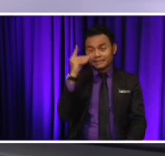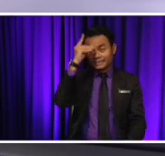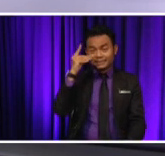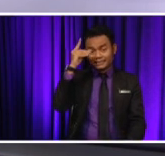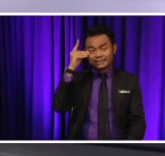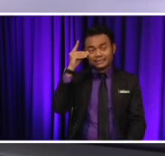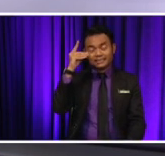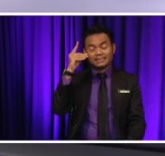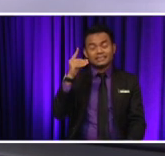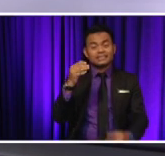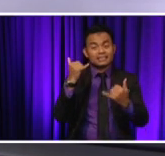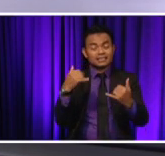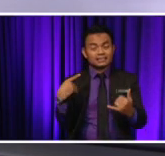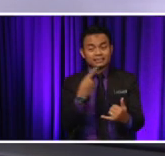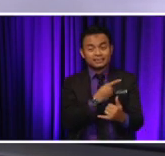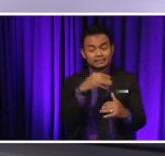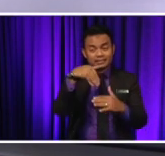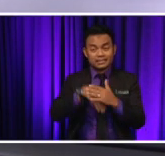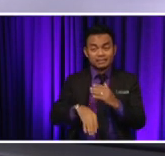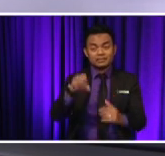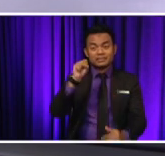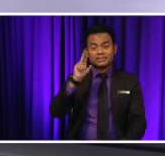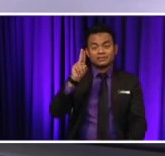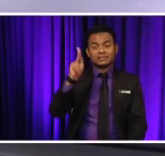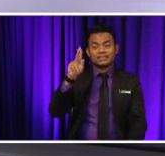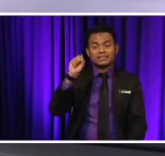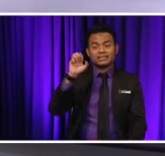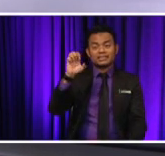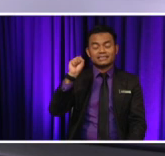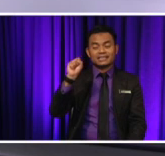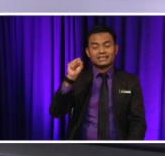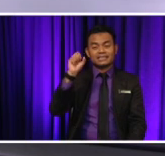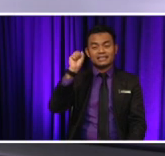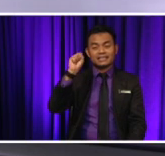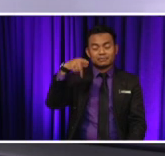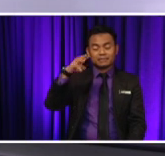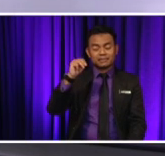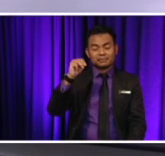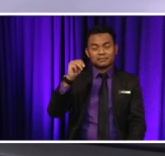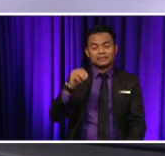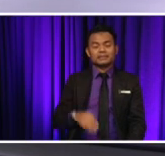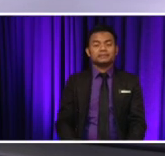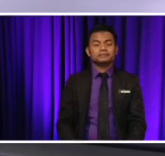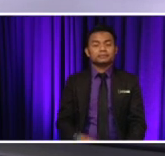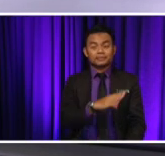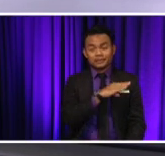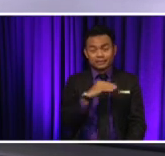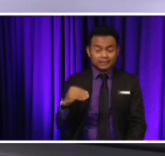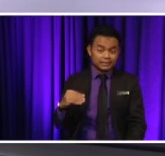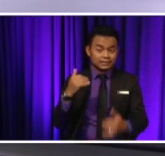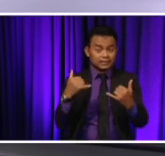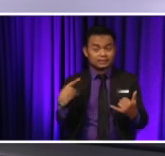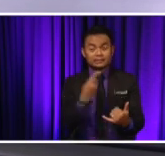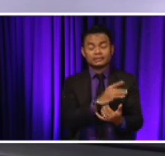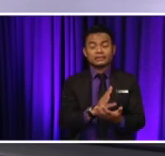sukses SPM dan mata pelajaran yang akan kita pelajari pada hari ini ialah pengajian keusahawanan tingkatan